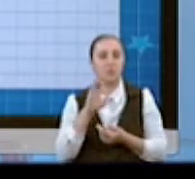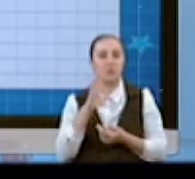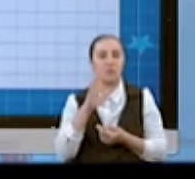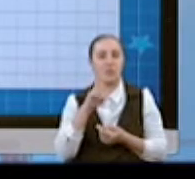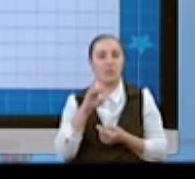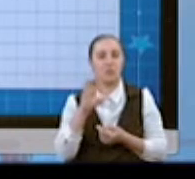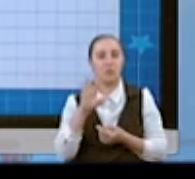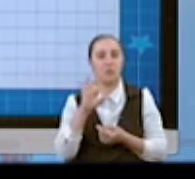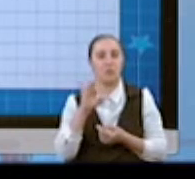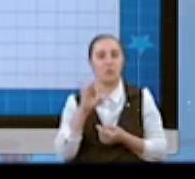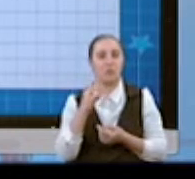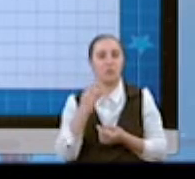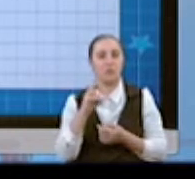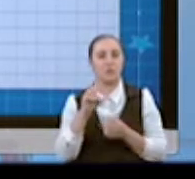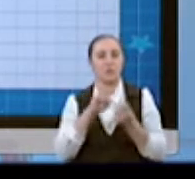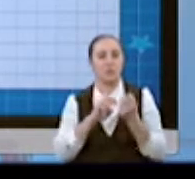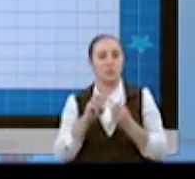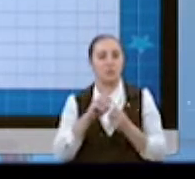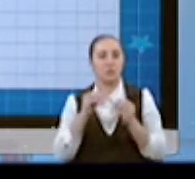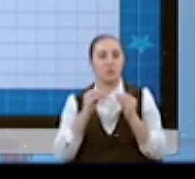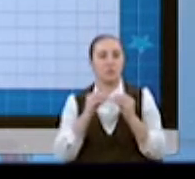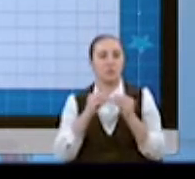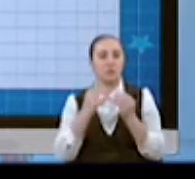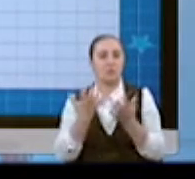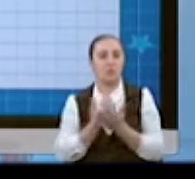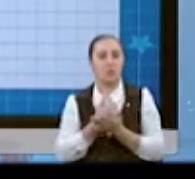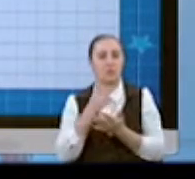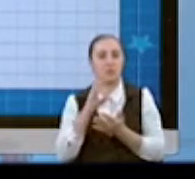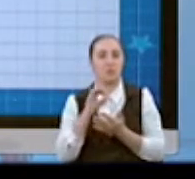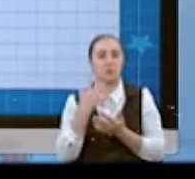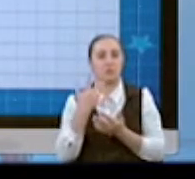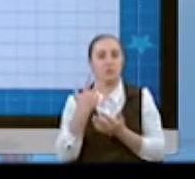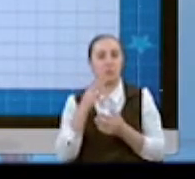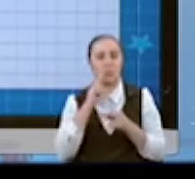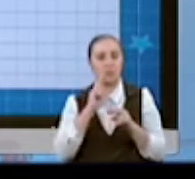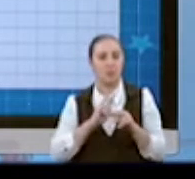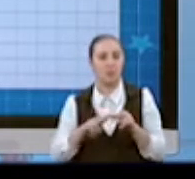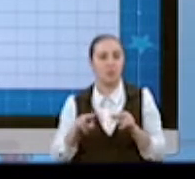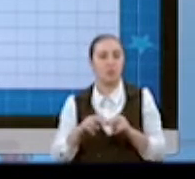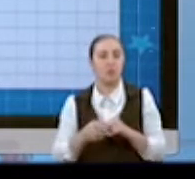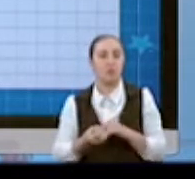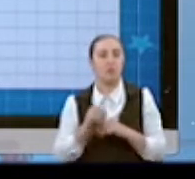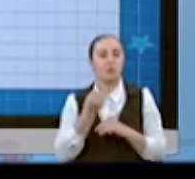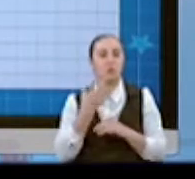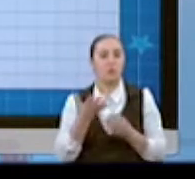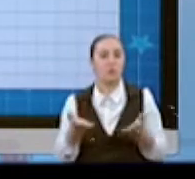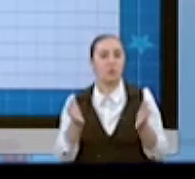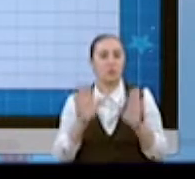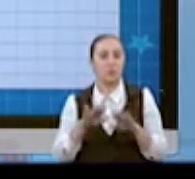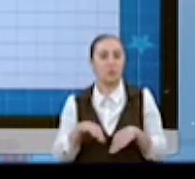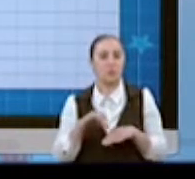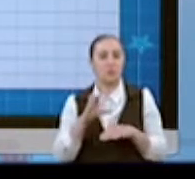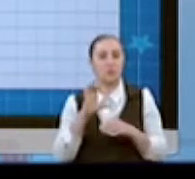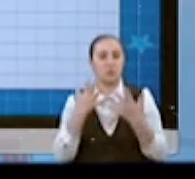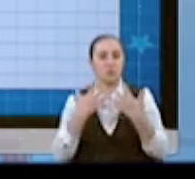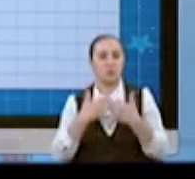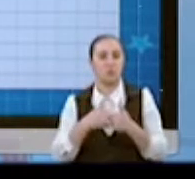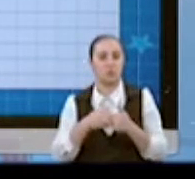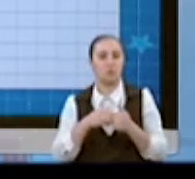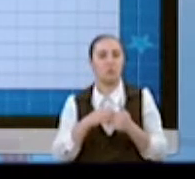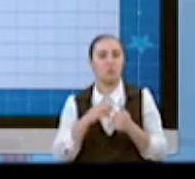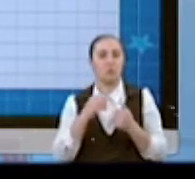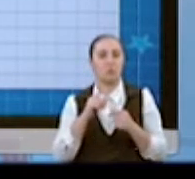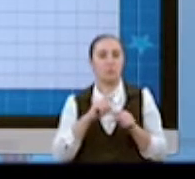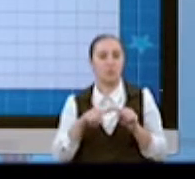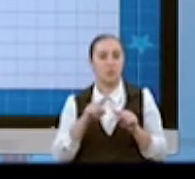лесу орешки искала. 10 нашла, но 3 потеряла. Сколько осталось,